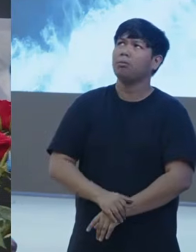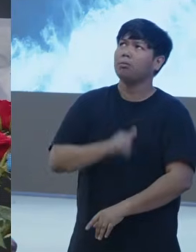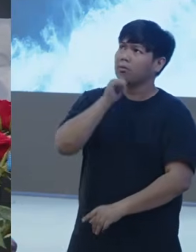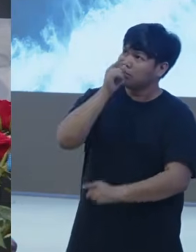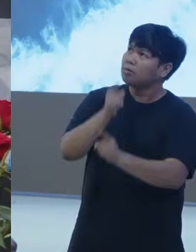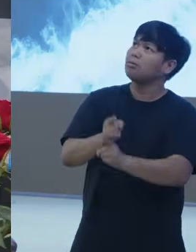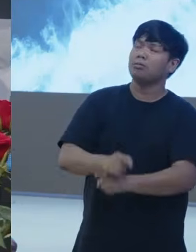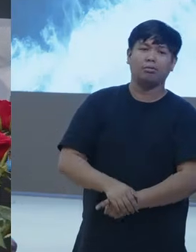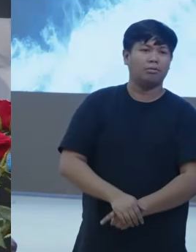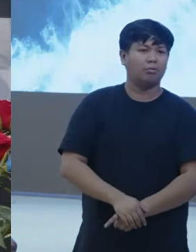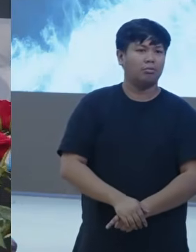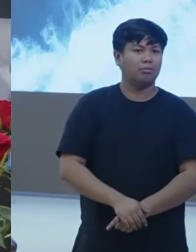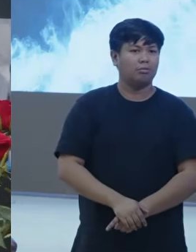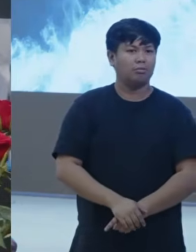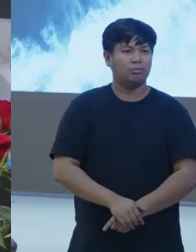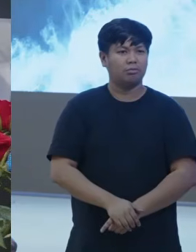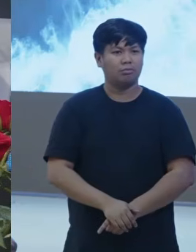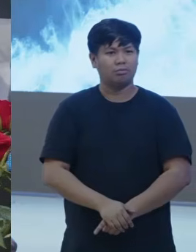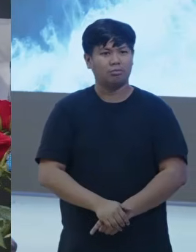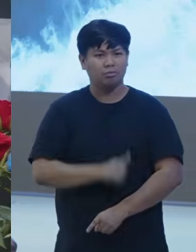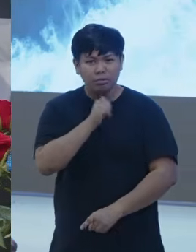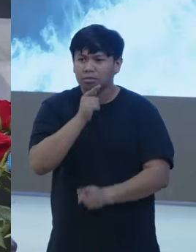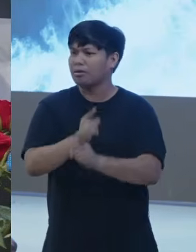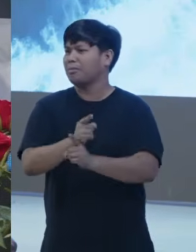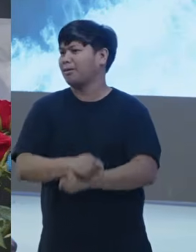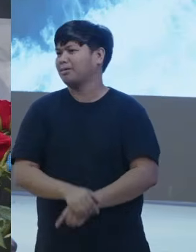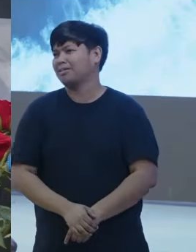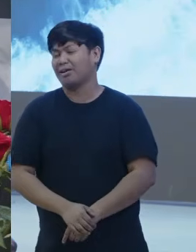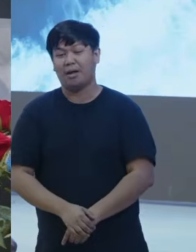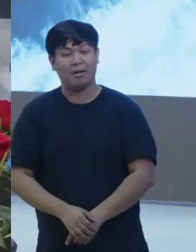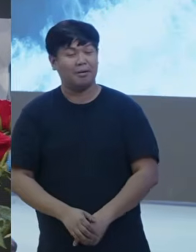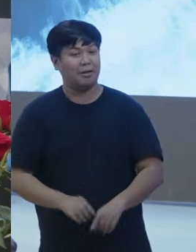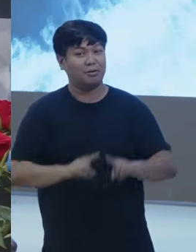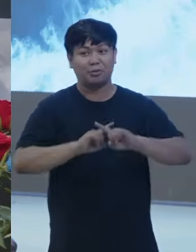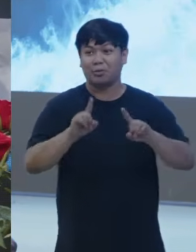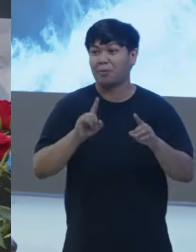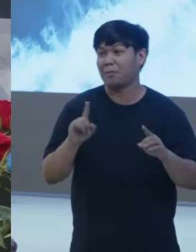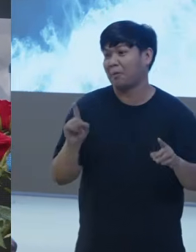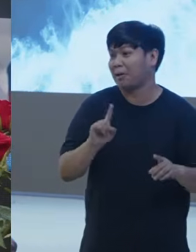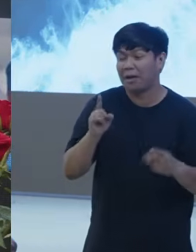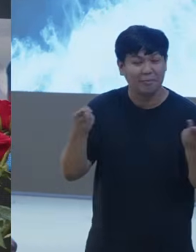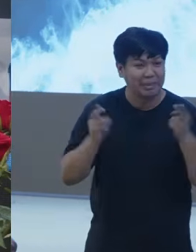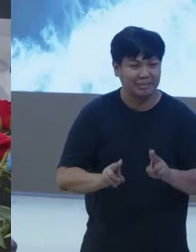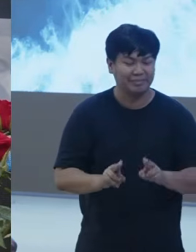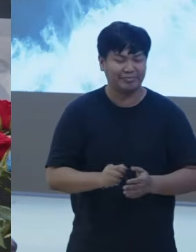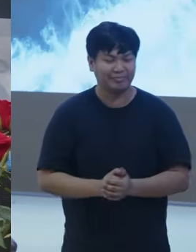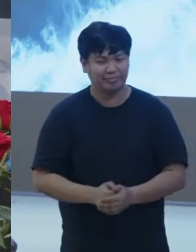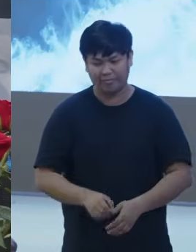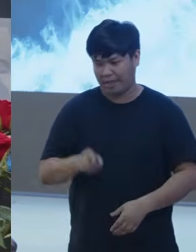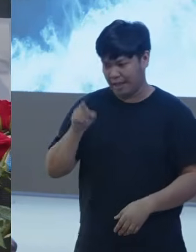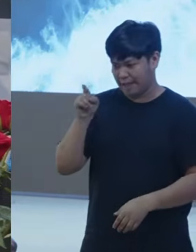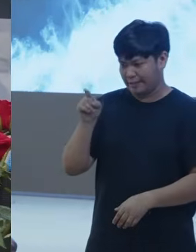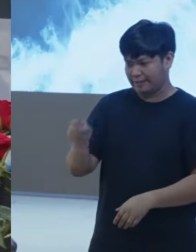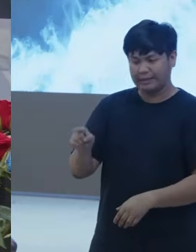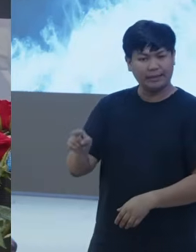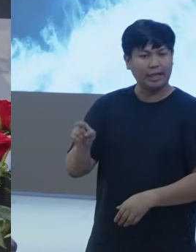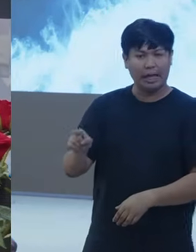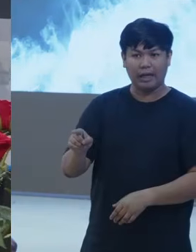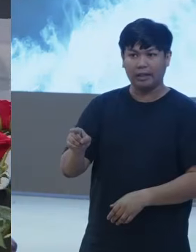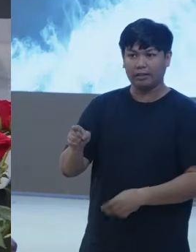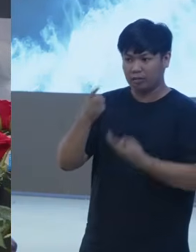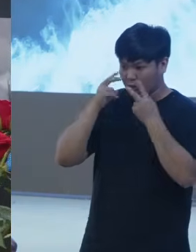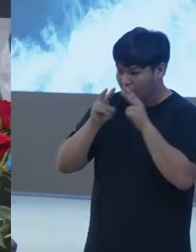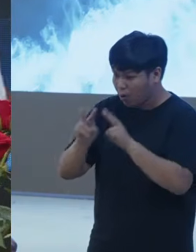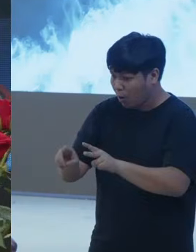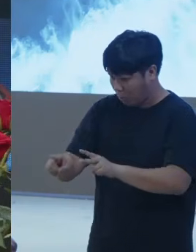They turned from their evil way. At dahil doon, ang ating Diyos, hindi tinuloy